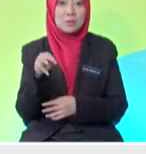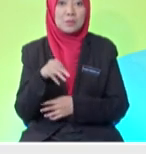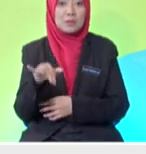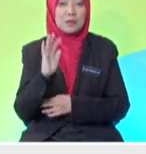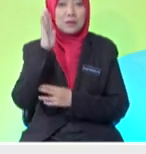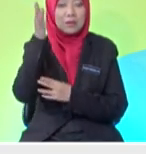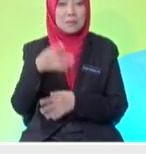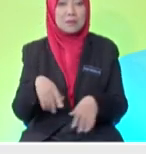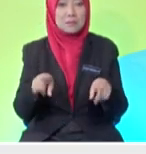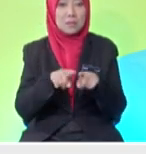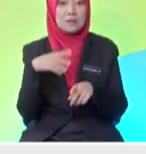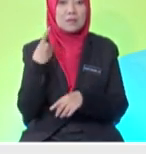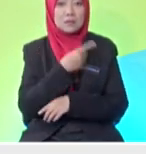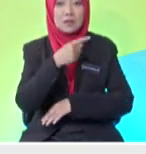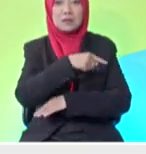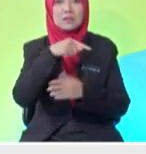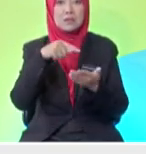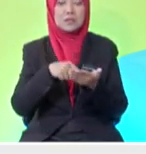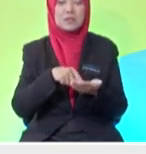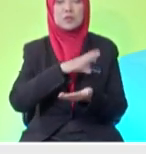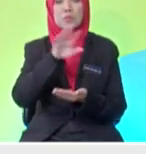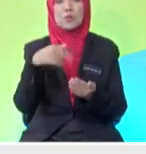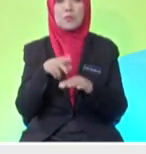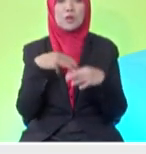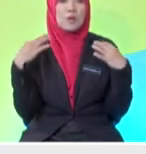akan bersama dengan kita ini mereka